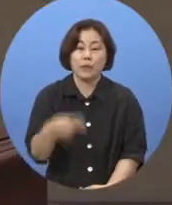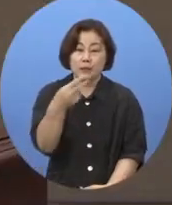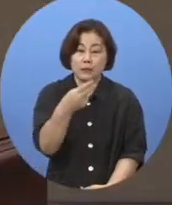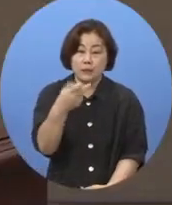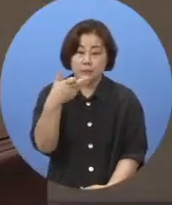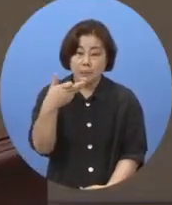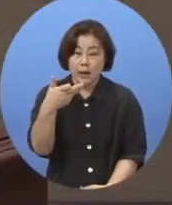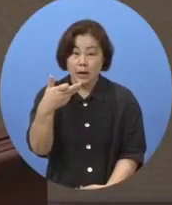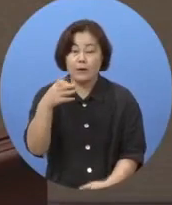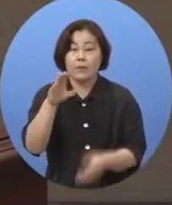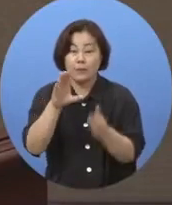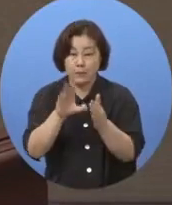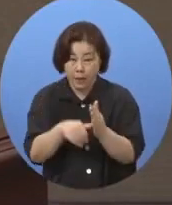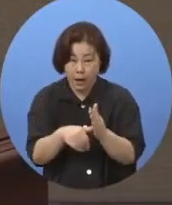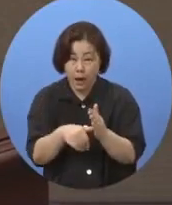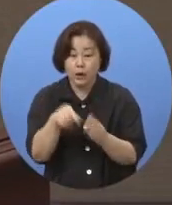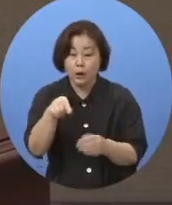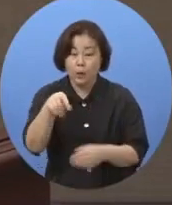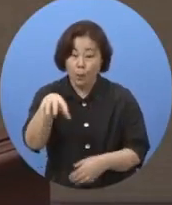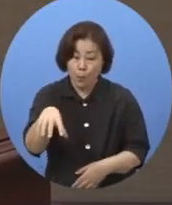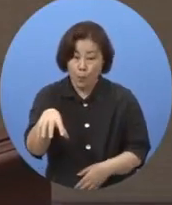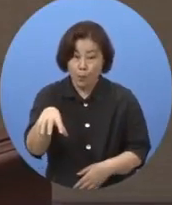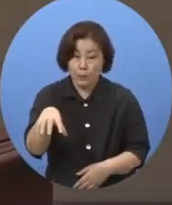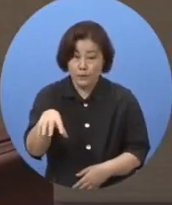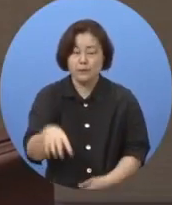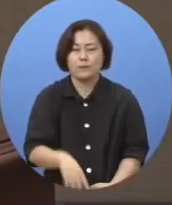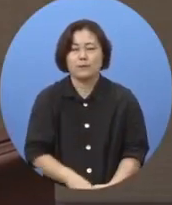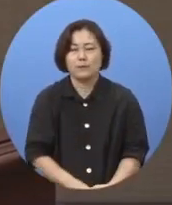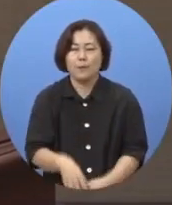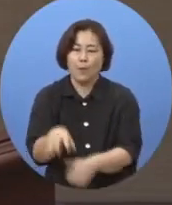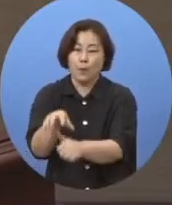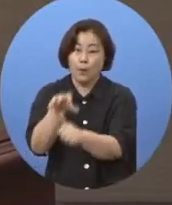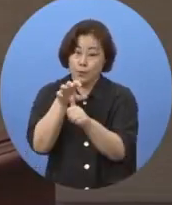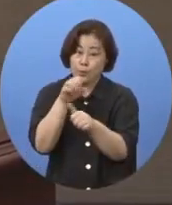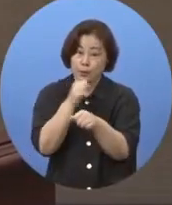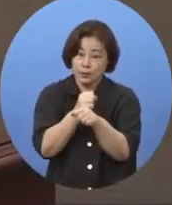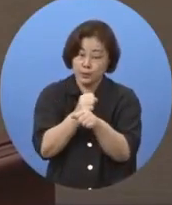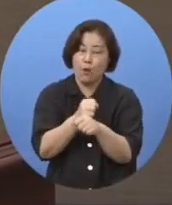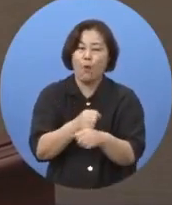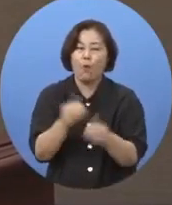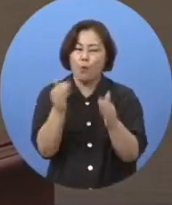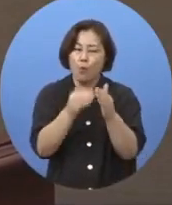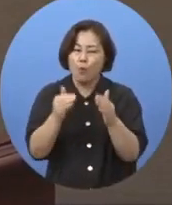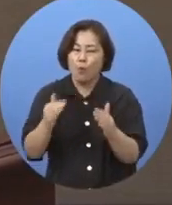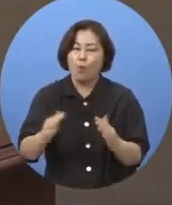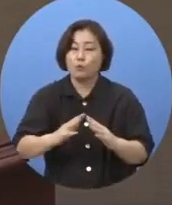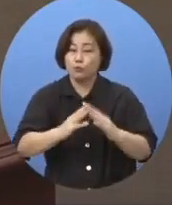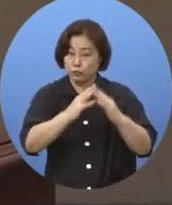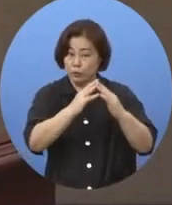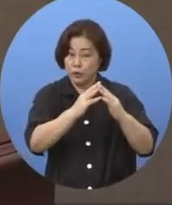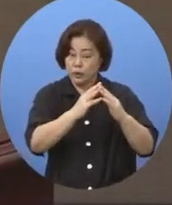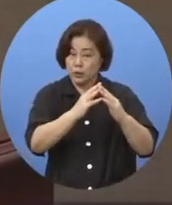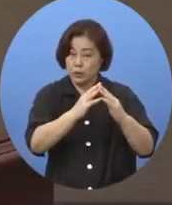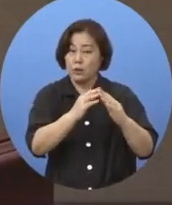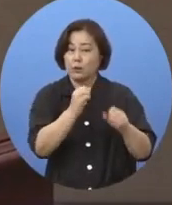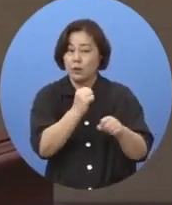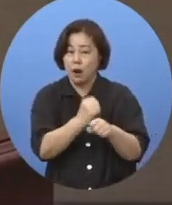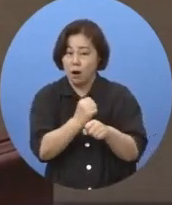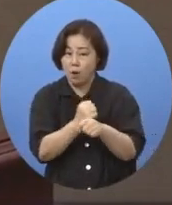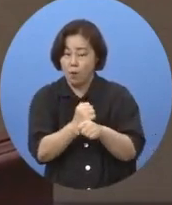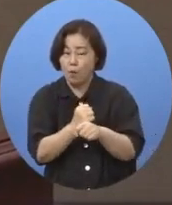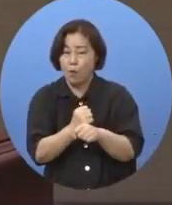2018년 해당 부지를 활용해 공공주택 공영주차장 주민 편의시설